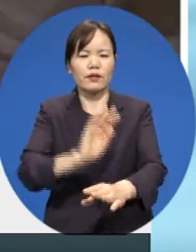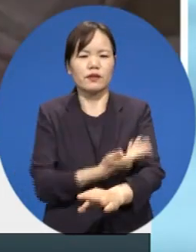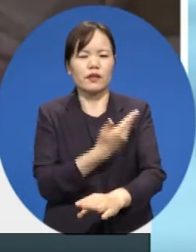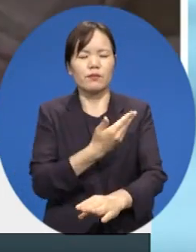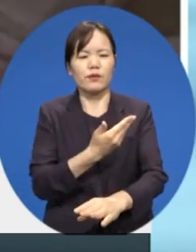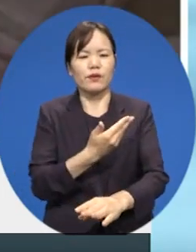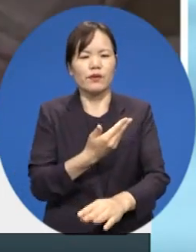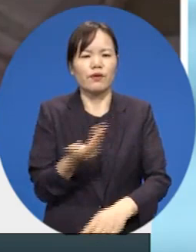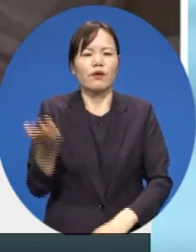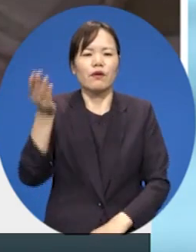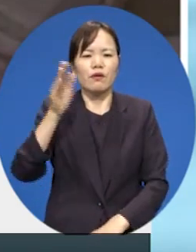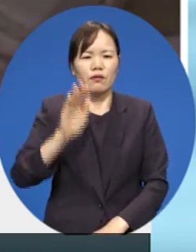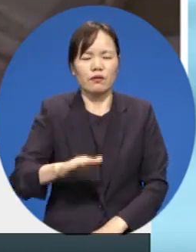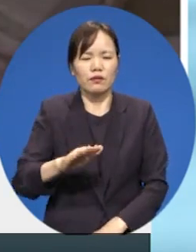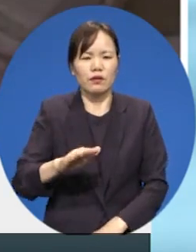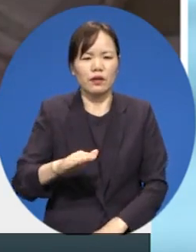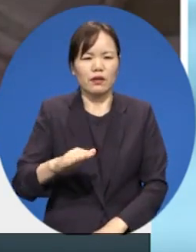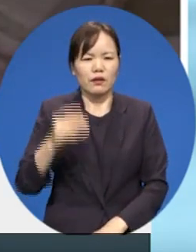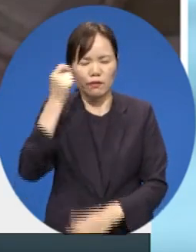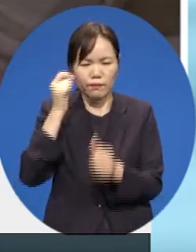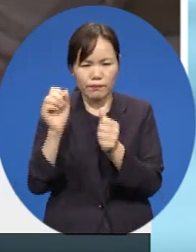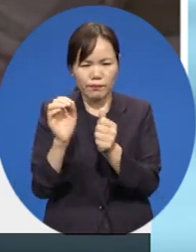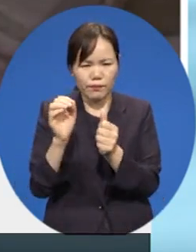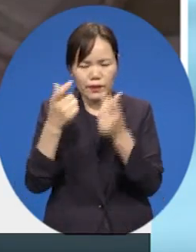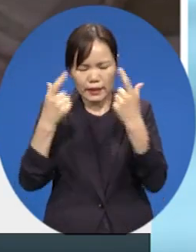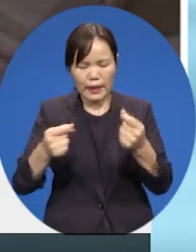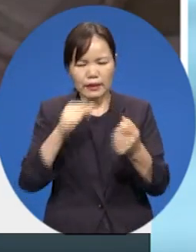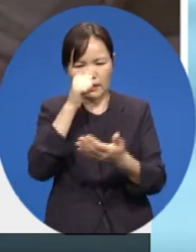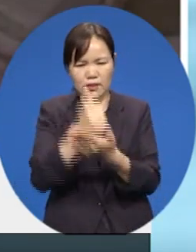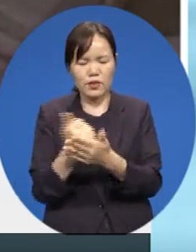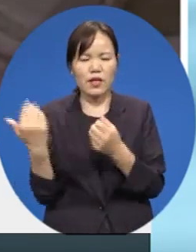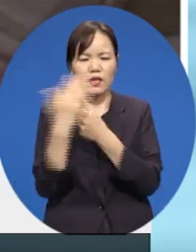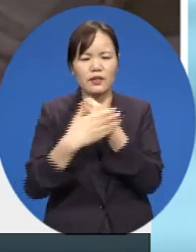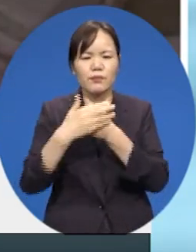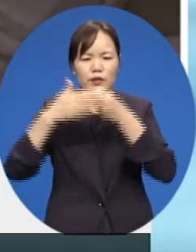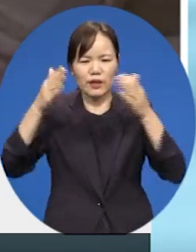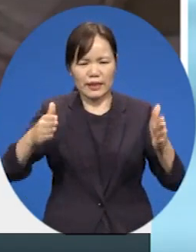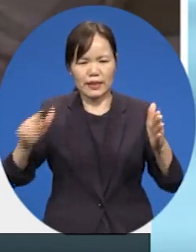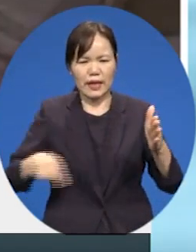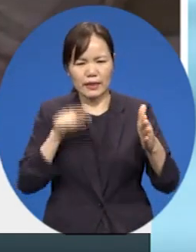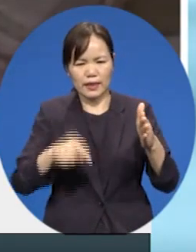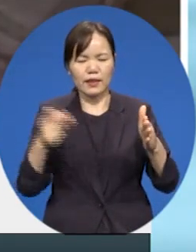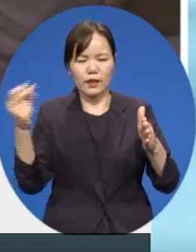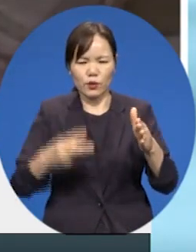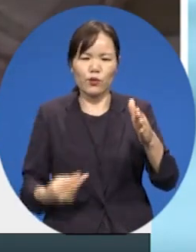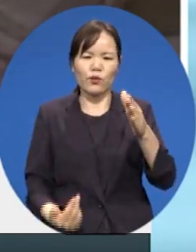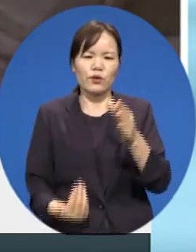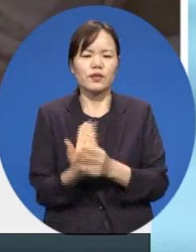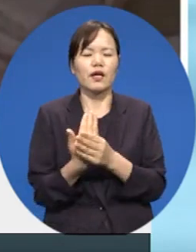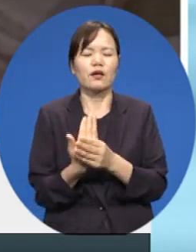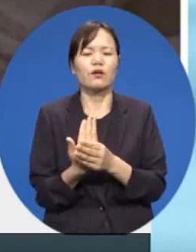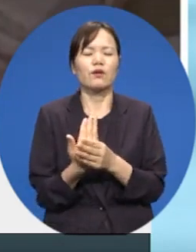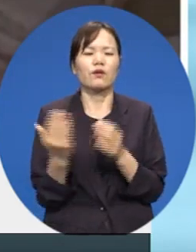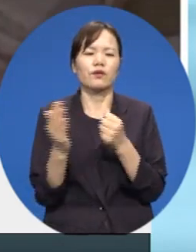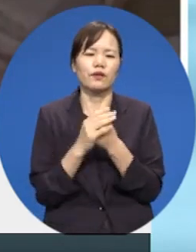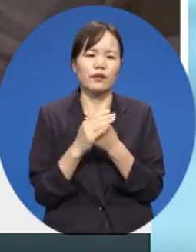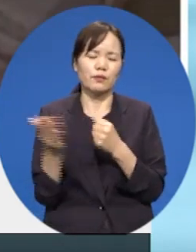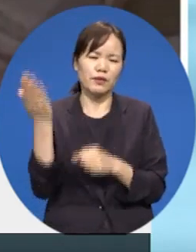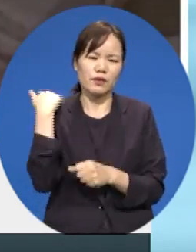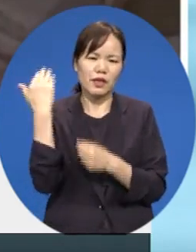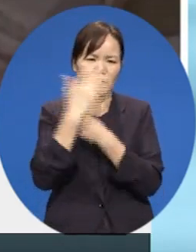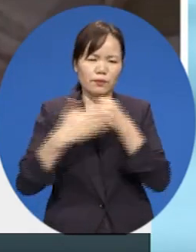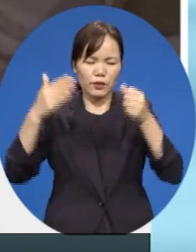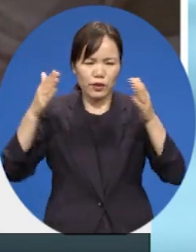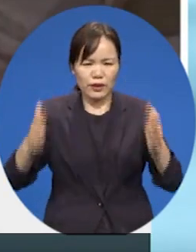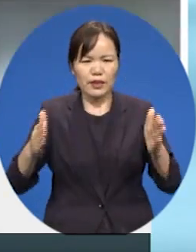심지어 봉정 범죄 집행유예 기간 안에 이런 일을 저질렀기 때문에 지난번 집행유예